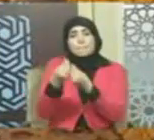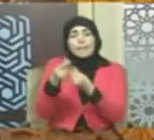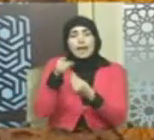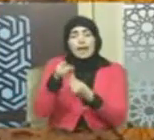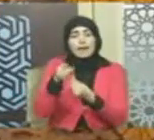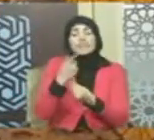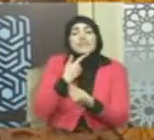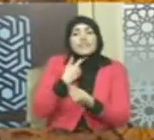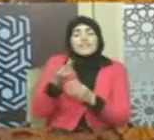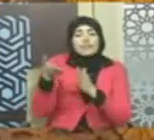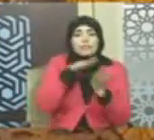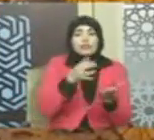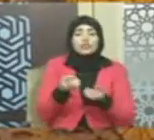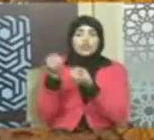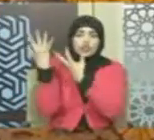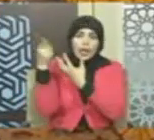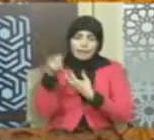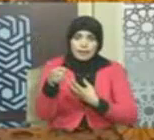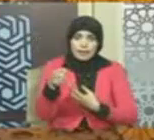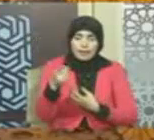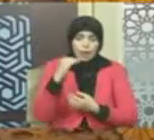يبتغي الشهادة